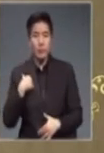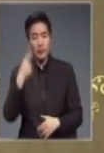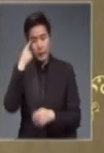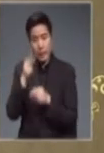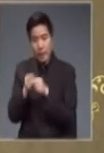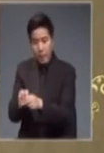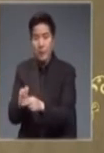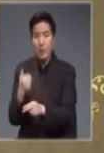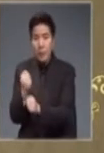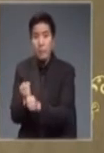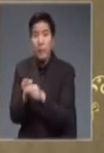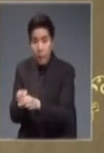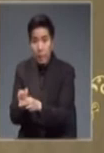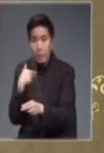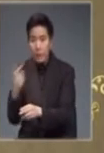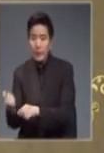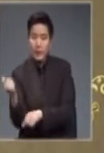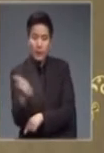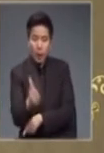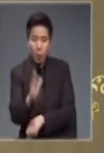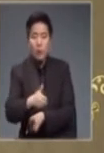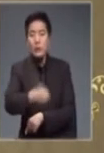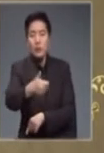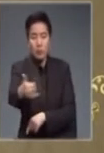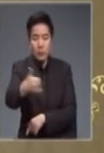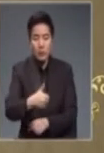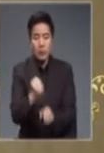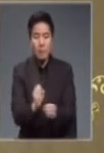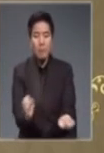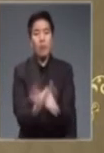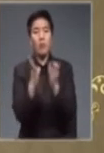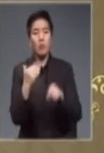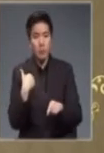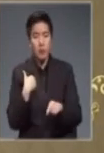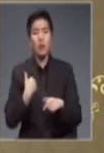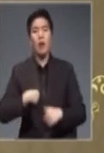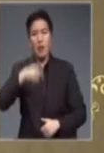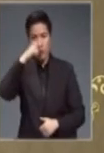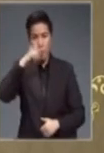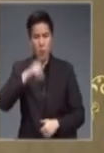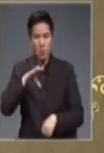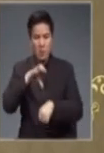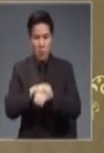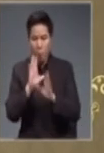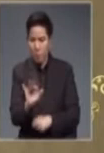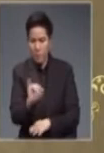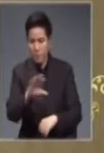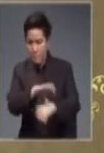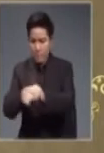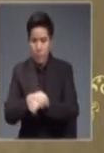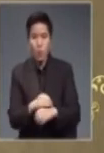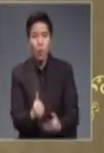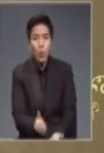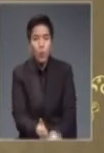ถีชีวิตพี่น้องประชาชนในท้องถิ่นนั้นๆเพื่อจะพัฒนาคุณภาพชีวิตและแก้ปัญหาอย่างเป็นระบบรวมทั้งช่วยลดความเหลื่อมล้ำ